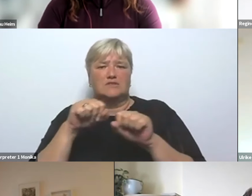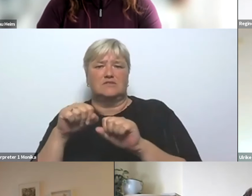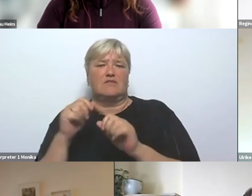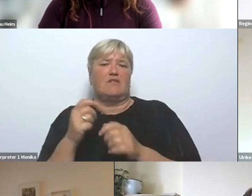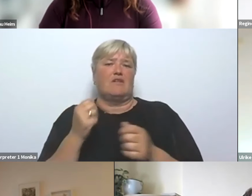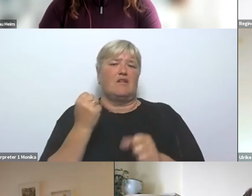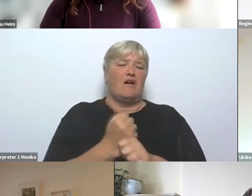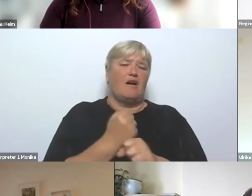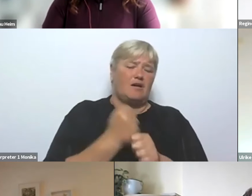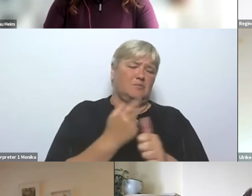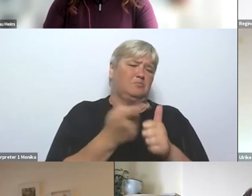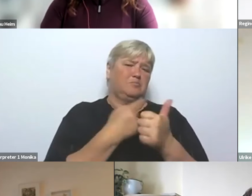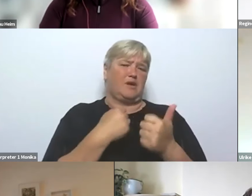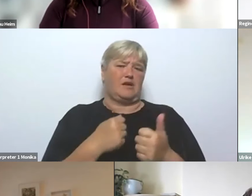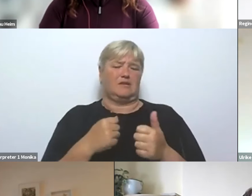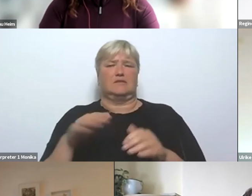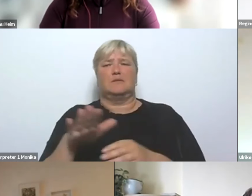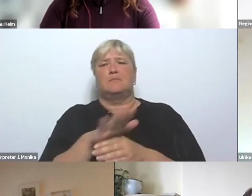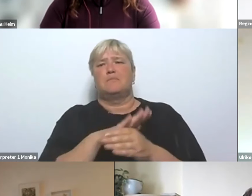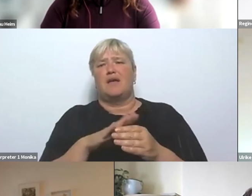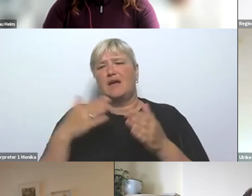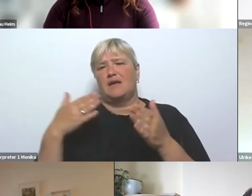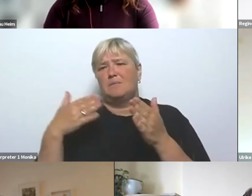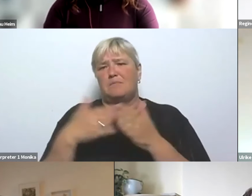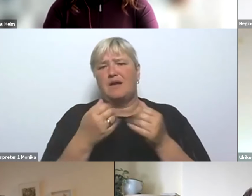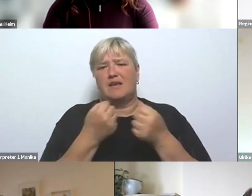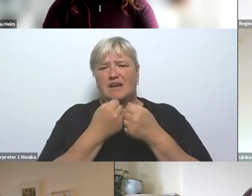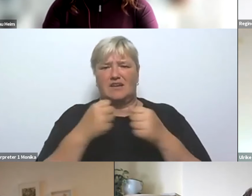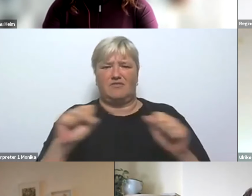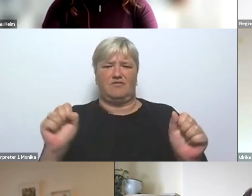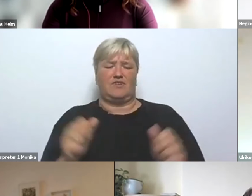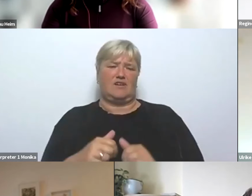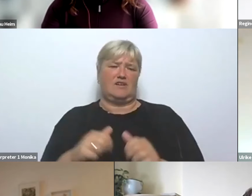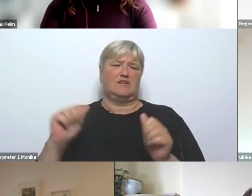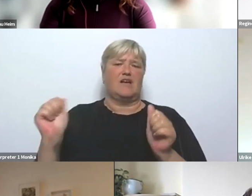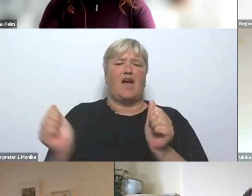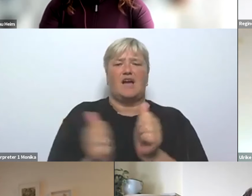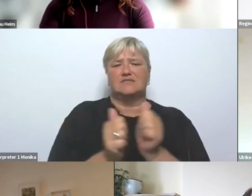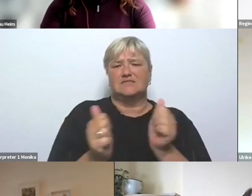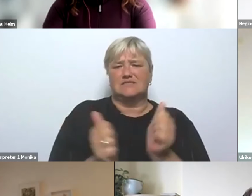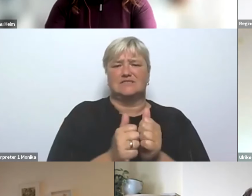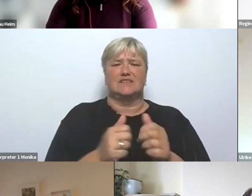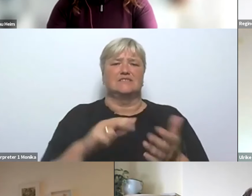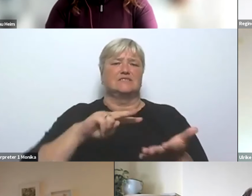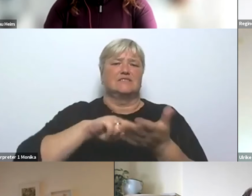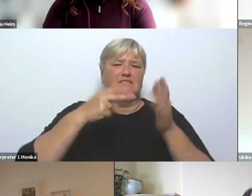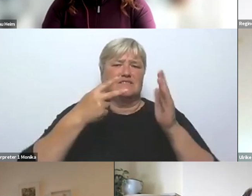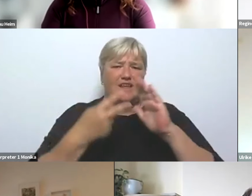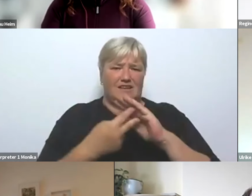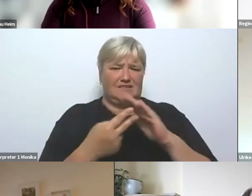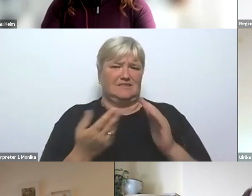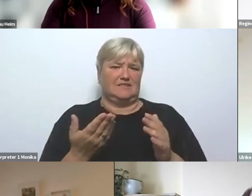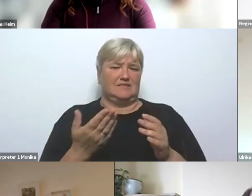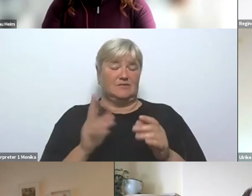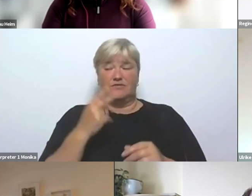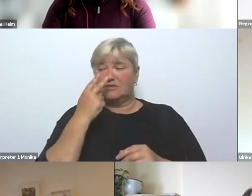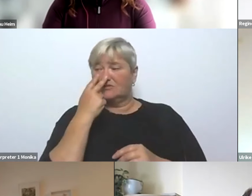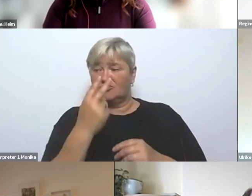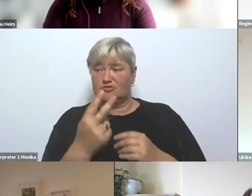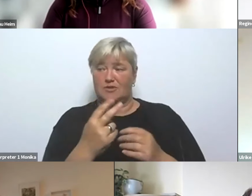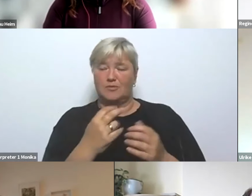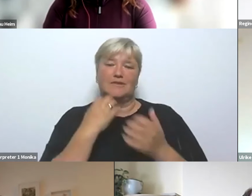im Bereich Barrierefreiheit, assistierende Technologien auf. Und wenn man sich die Geschichte anschaut, und das ist ein Hobby